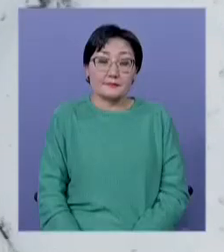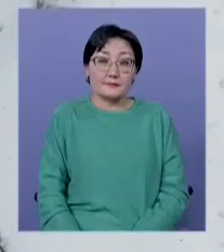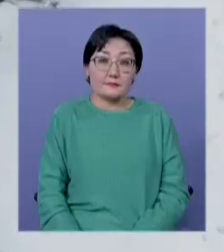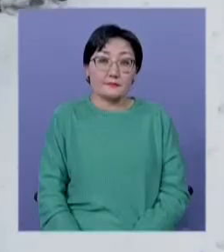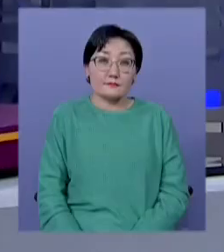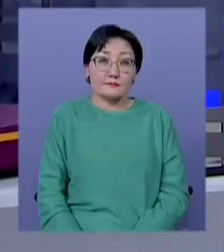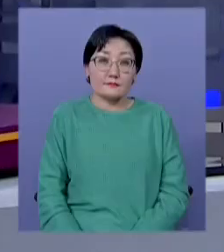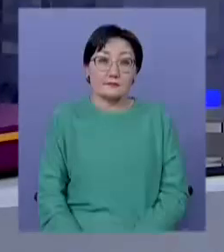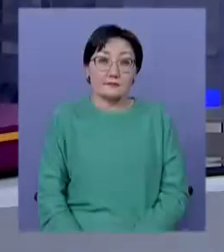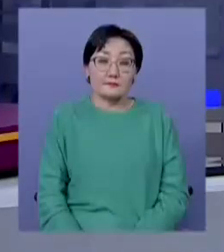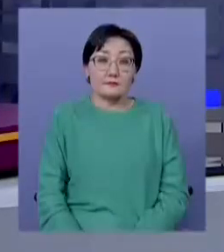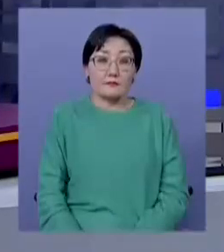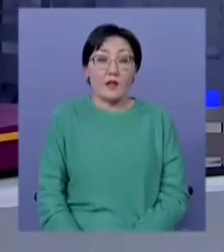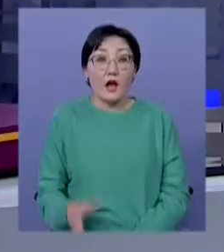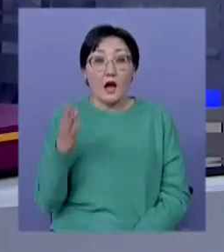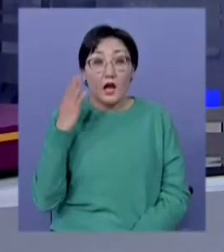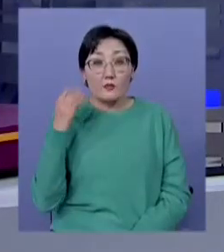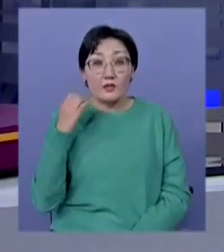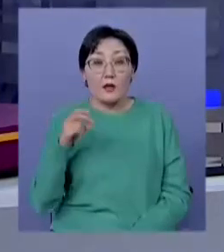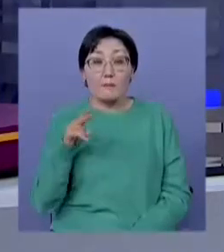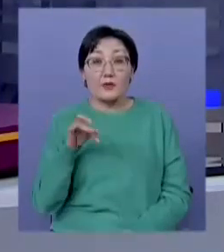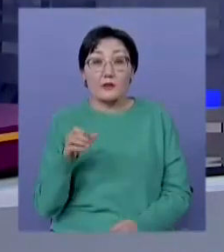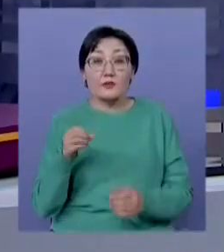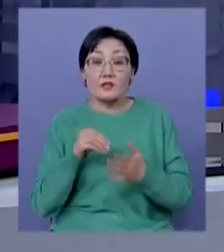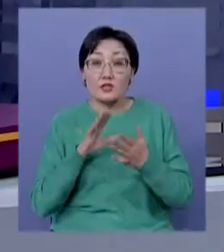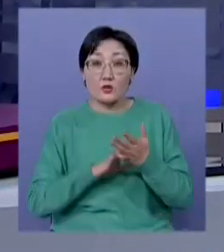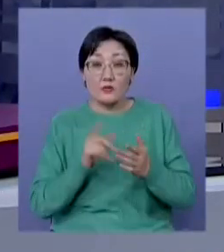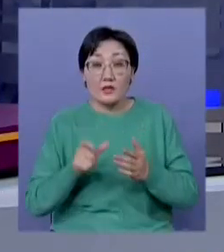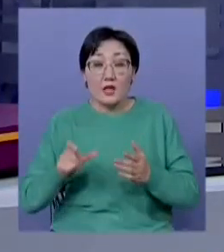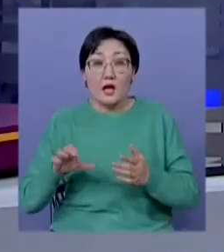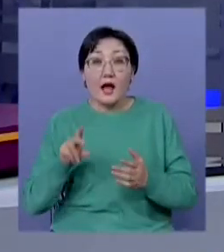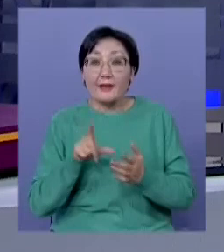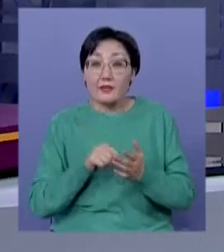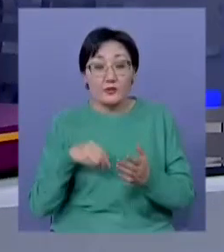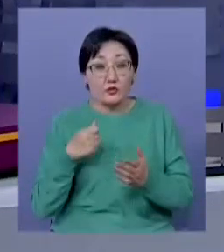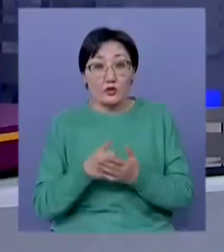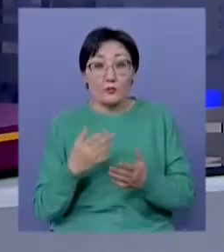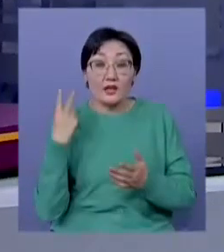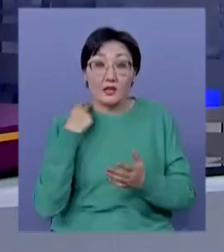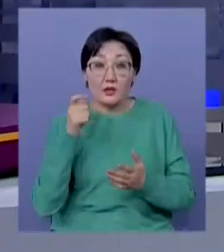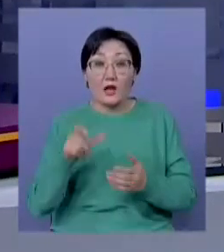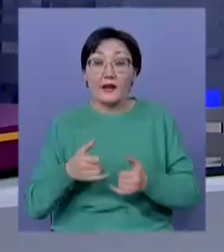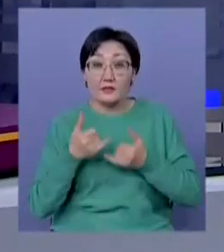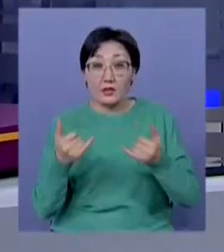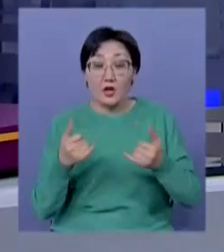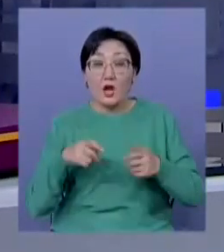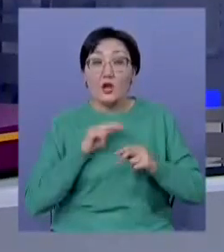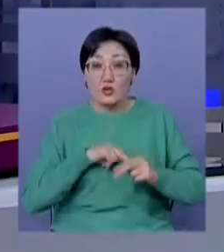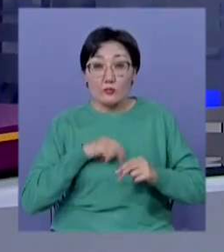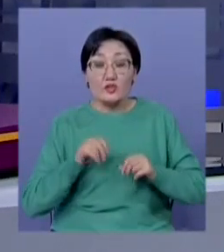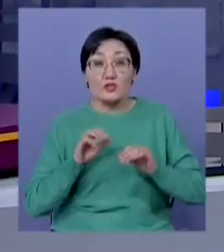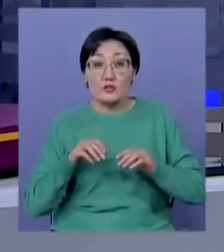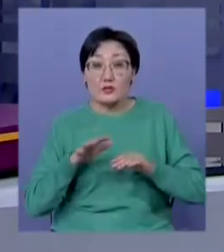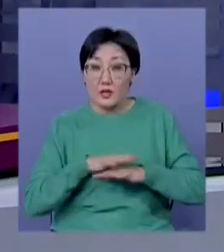телеарнасы. Алматыда пробацияда есепте тұрғандармен алимент төлемей жүрген борышкерлерге арналған жұмыс жәрменкесі